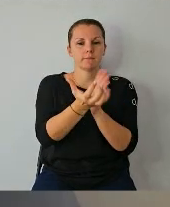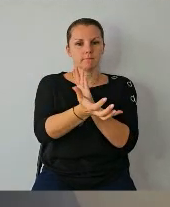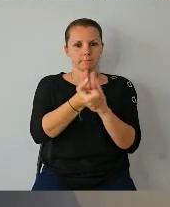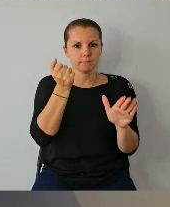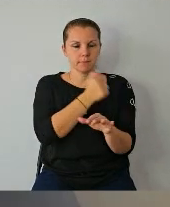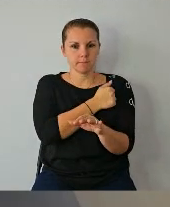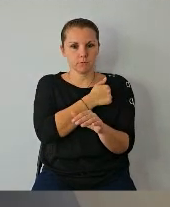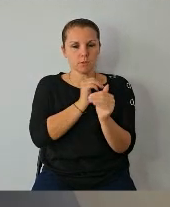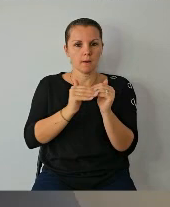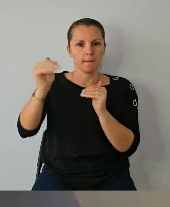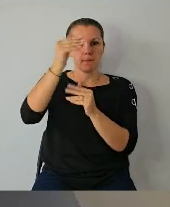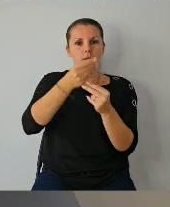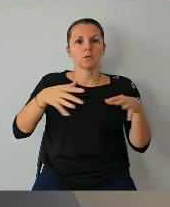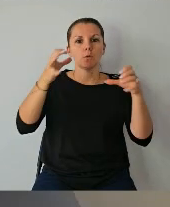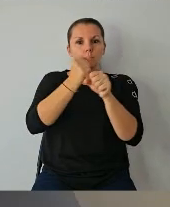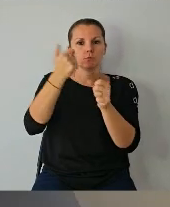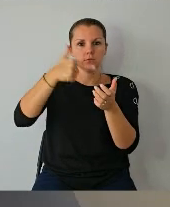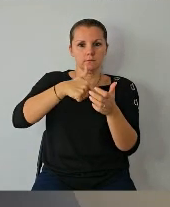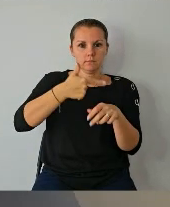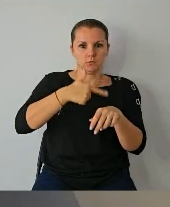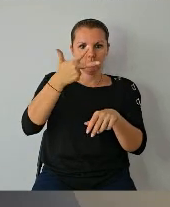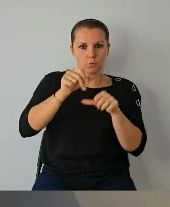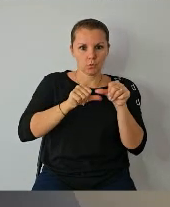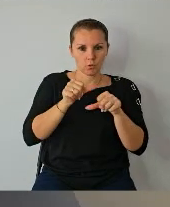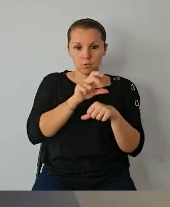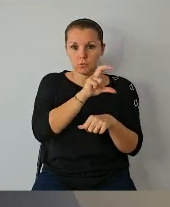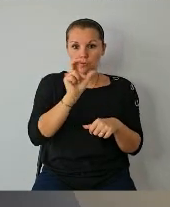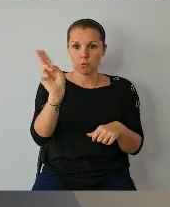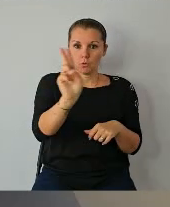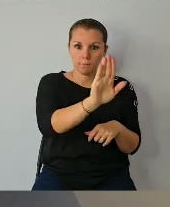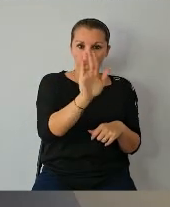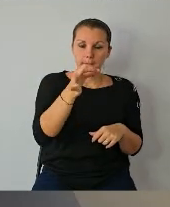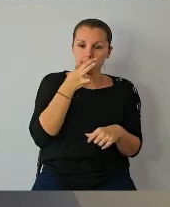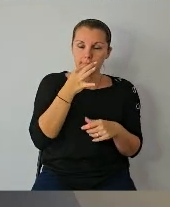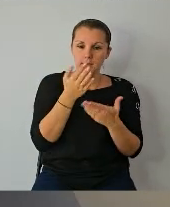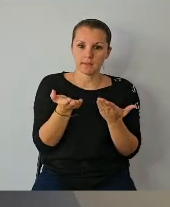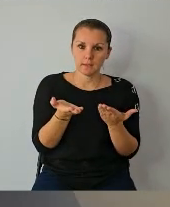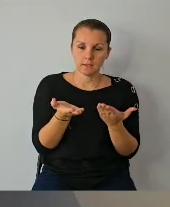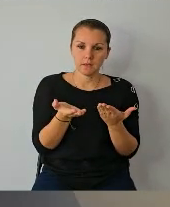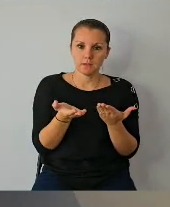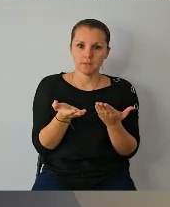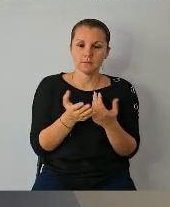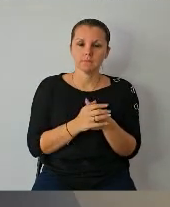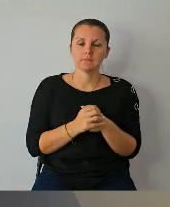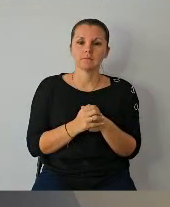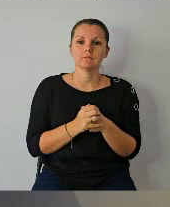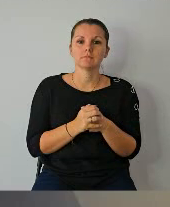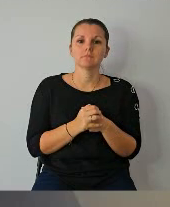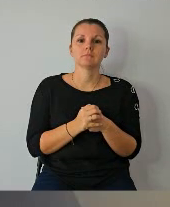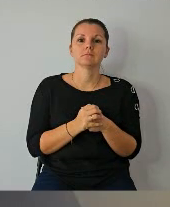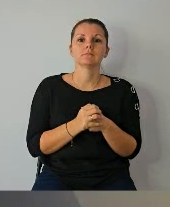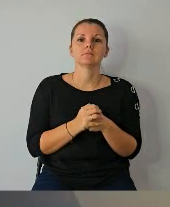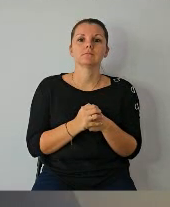zaciągnięcia zobowiązania ponad budżet na 2023 rok. Czy ktoś z Państwa ma jakieś pytania do tej uchwały?